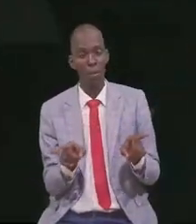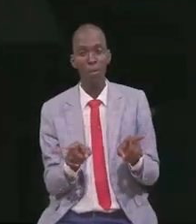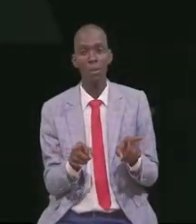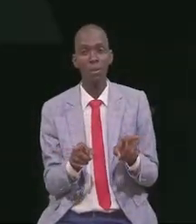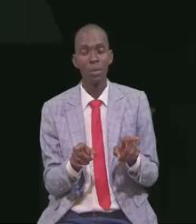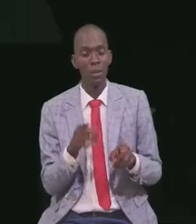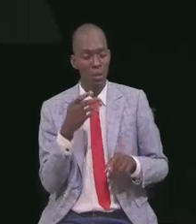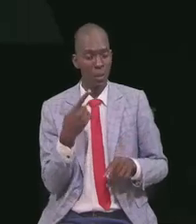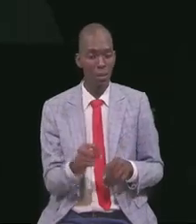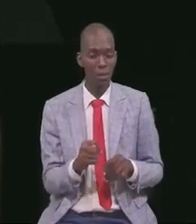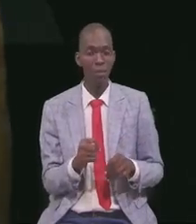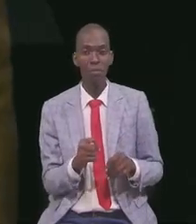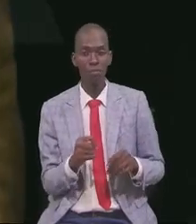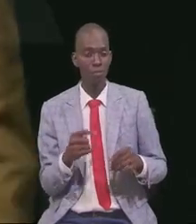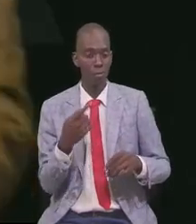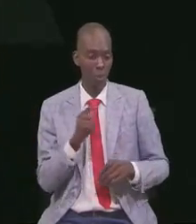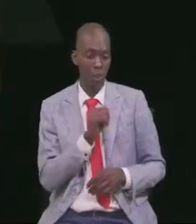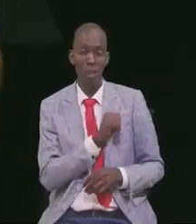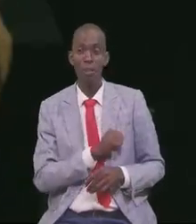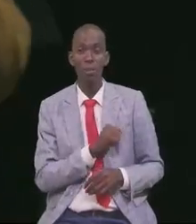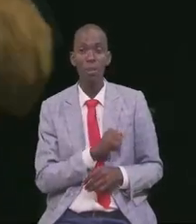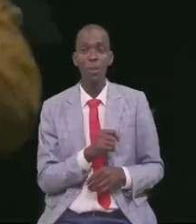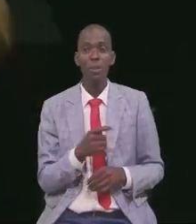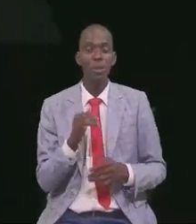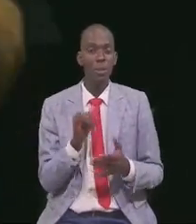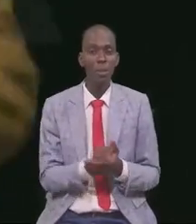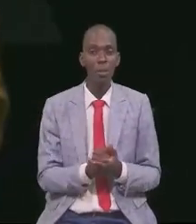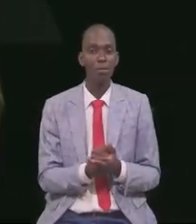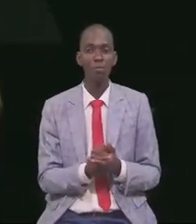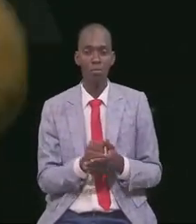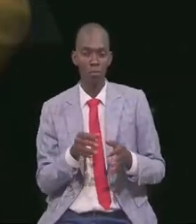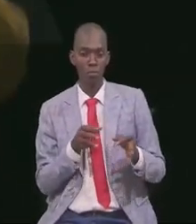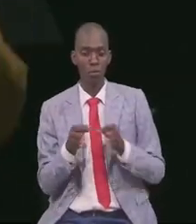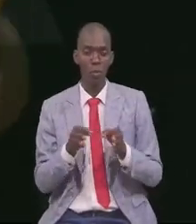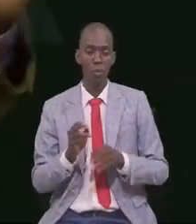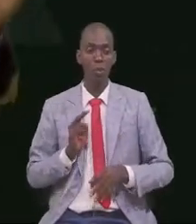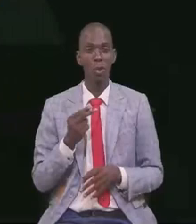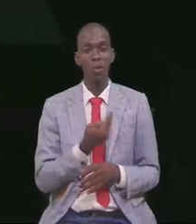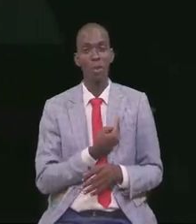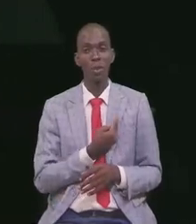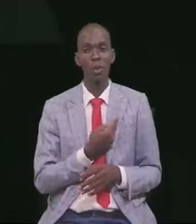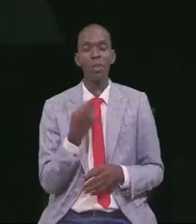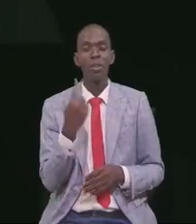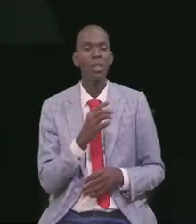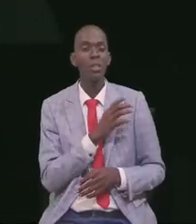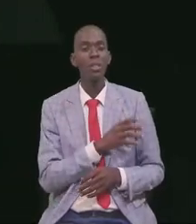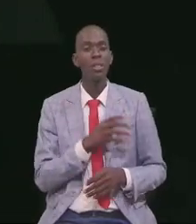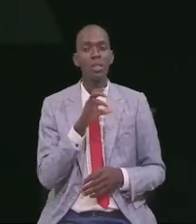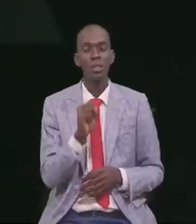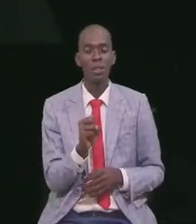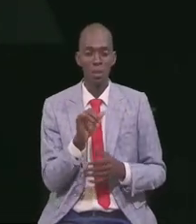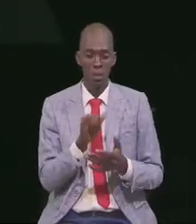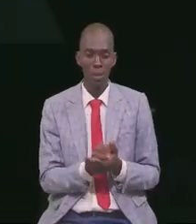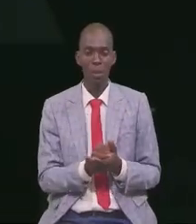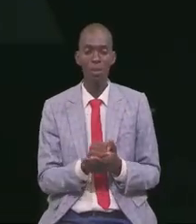l'attitude, l'attribut qui nous définissent, les attributs qui définissent